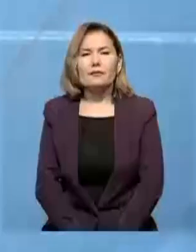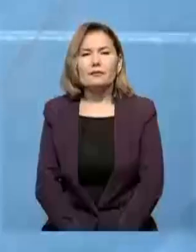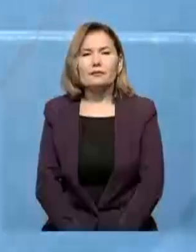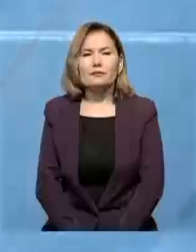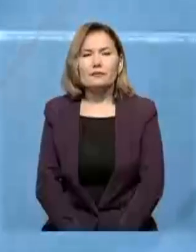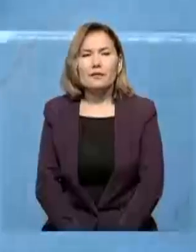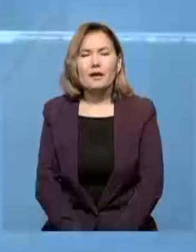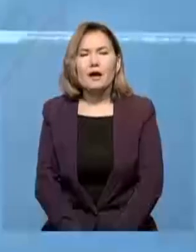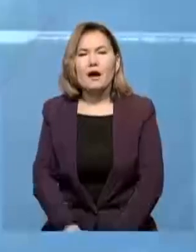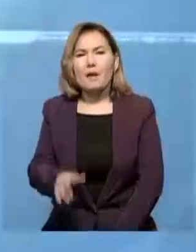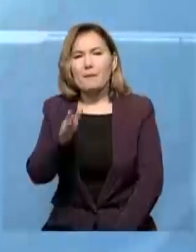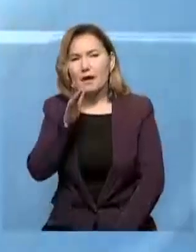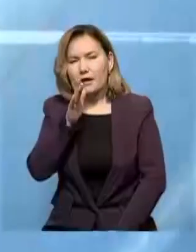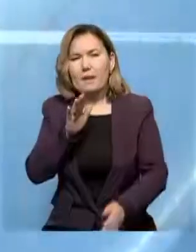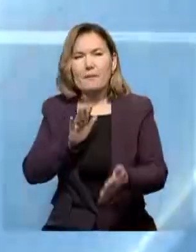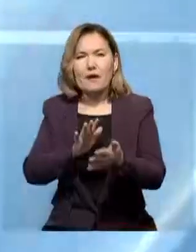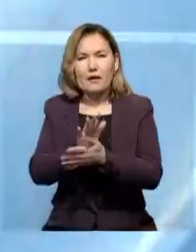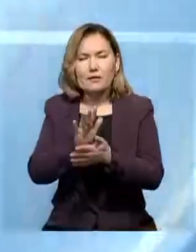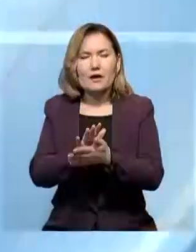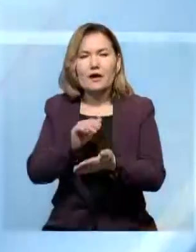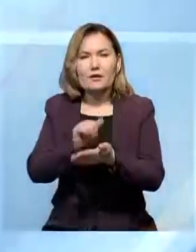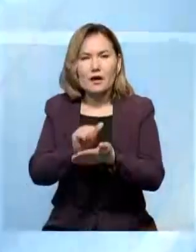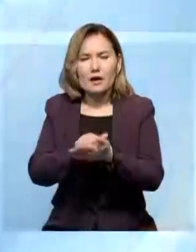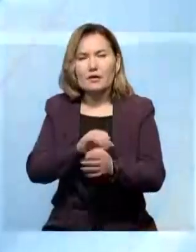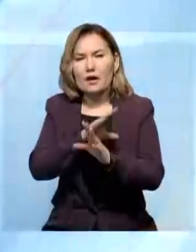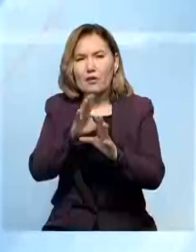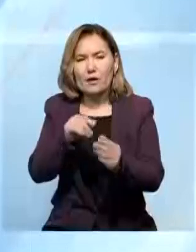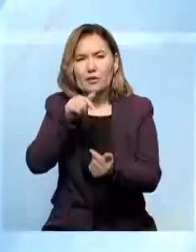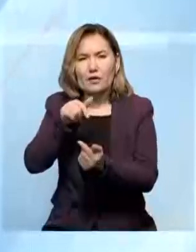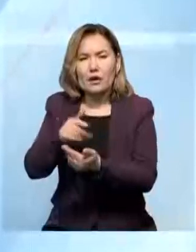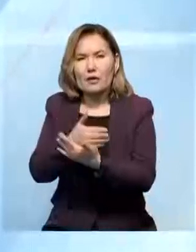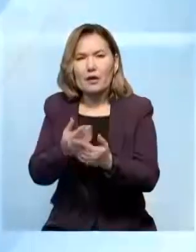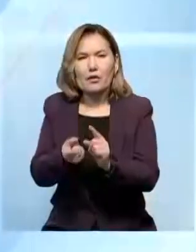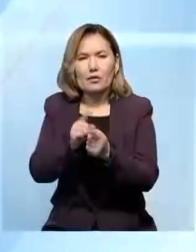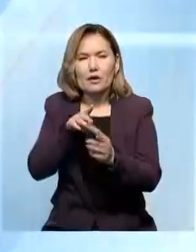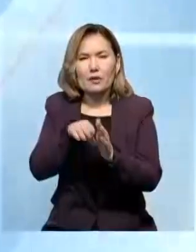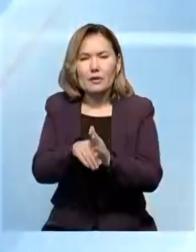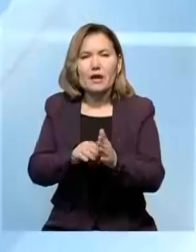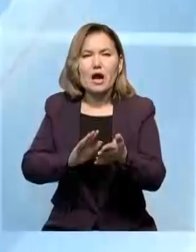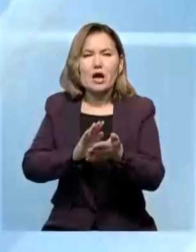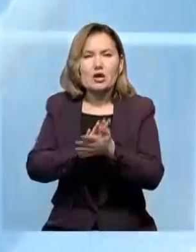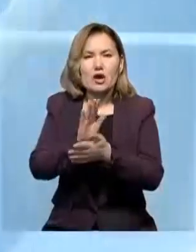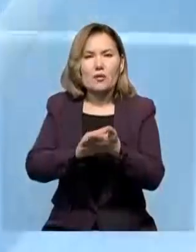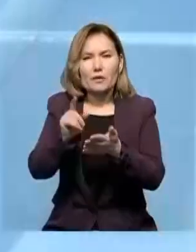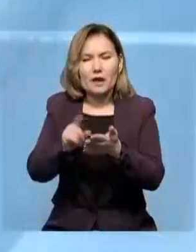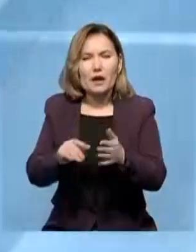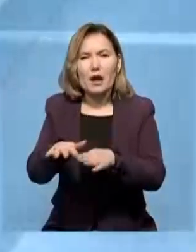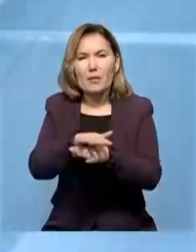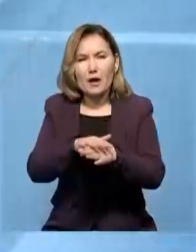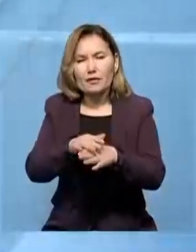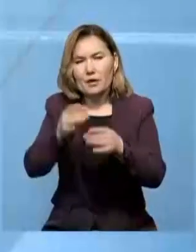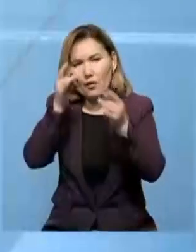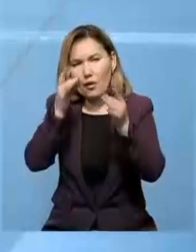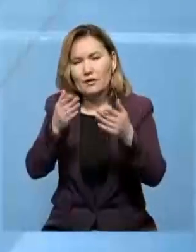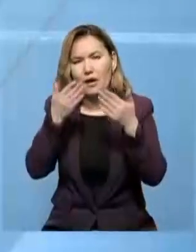Енді өзгеде ақпар. Мерзімді басылым заман талабына, өмір ағымына сай түрленуі керек. Салалық журналистиканы дамыту, халықтың оқу